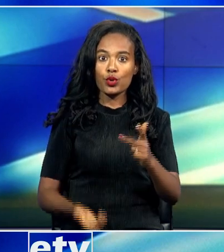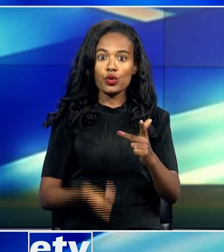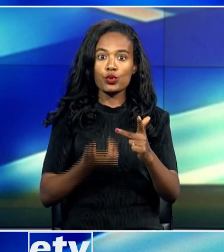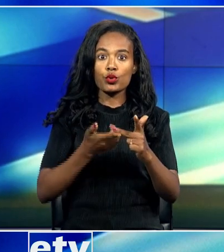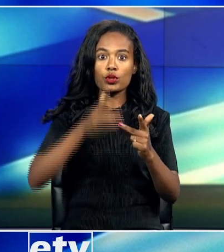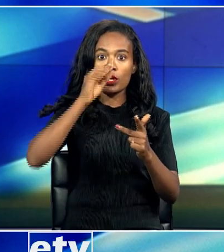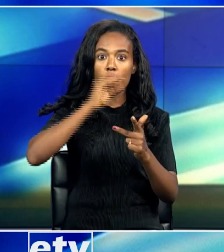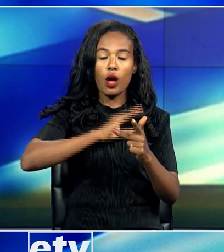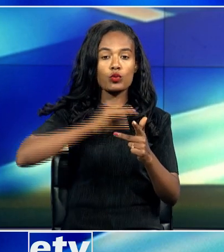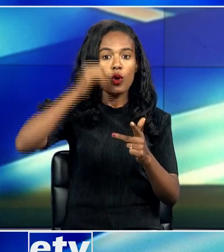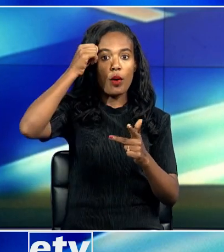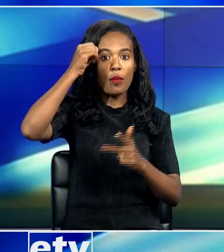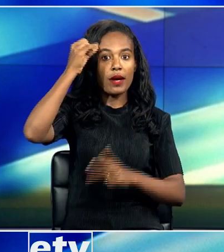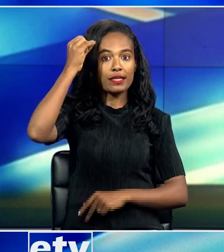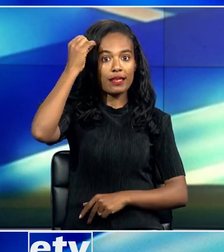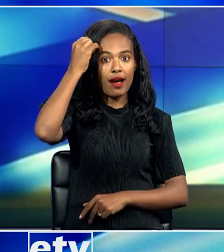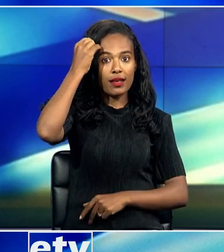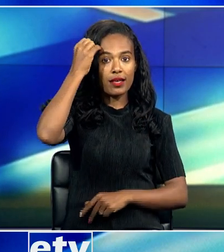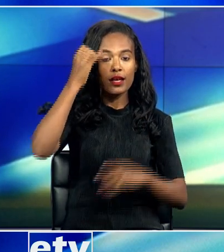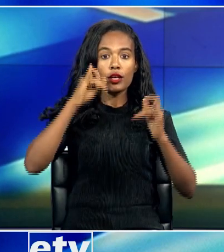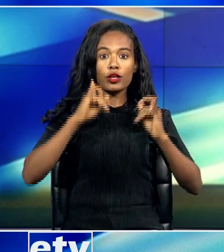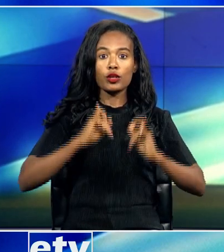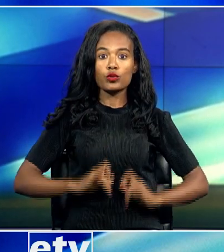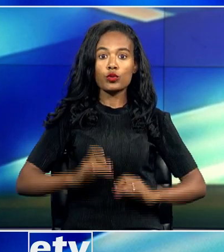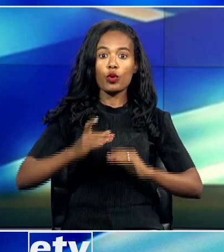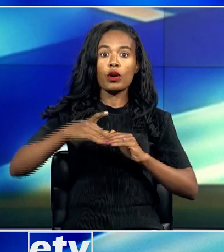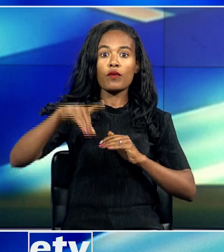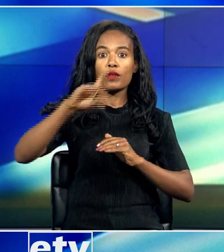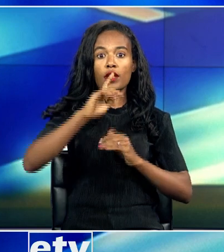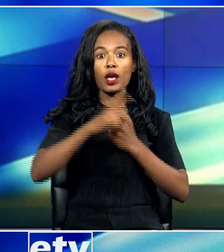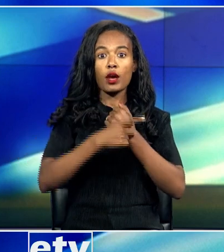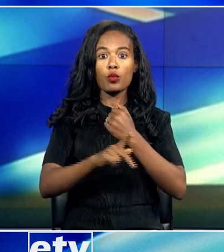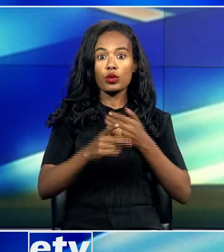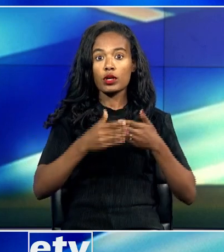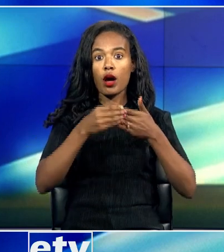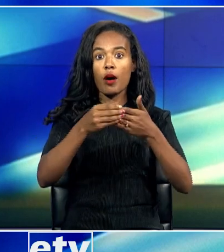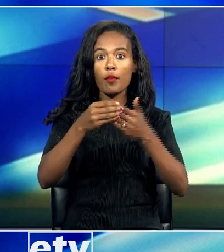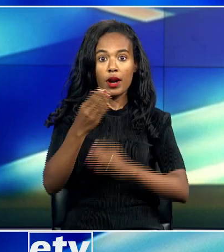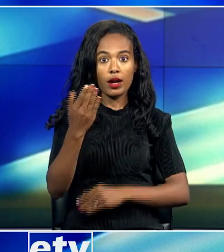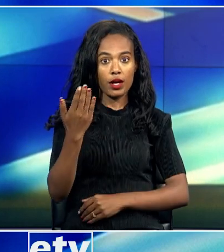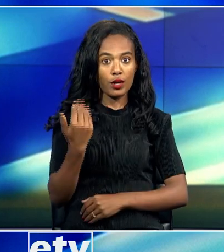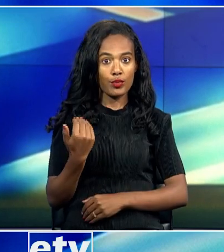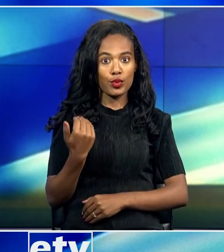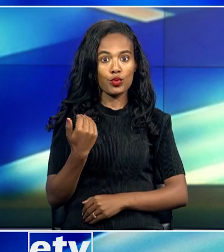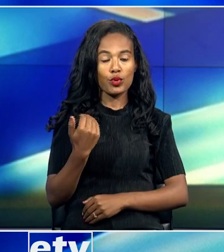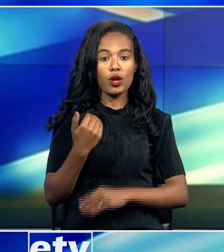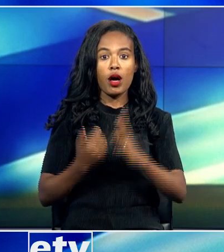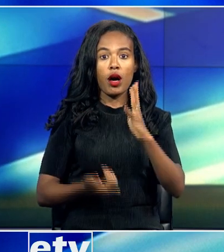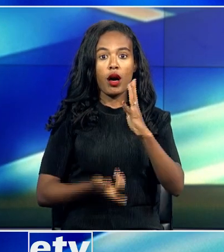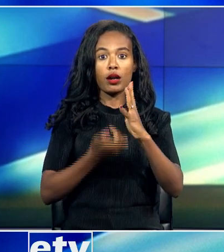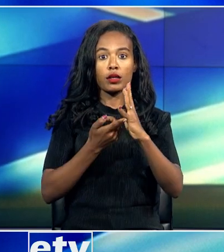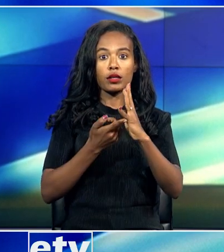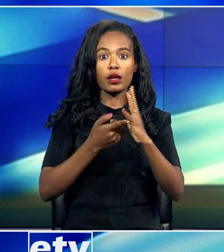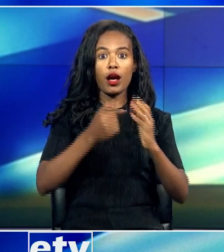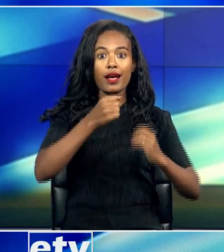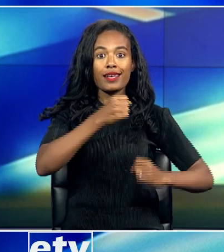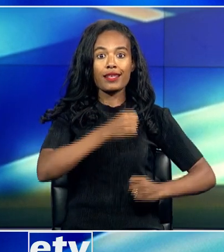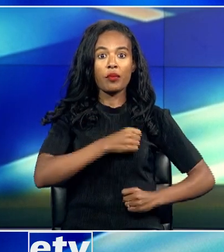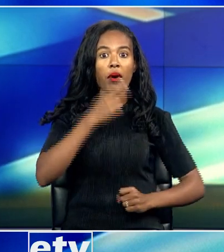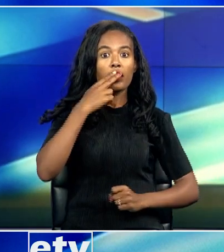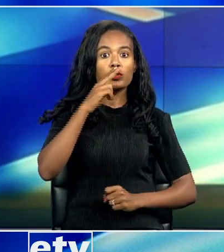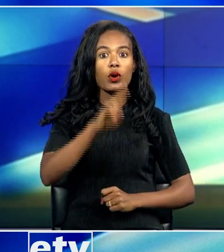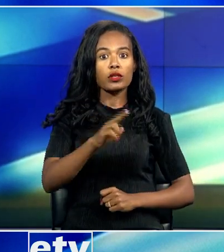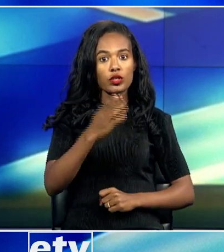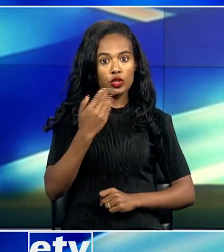ሶስተኛው አቶ አባይ ጸሐዬ የጁንታው ከፍተኛ የፖለቲካ አመራር የነበሩ። አራተኛ የጥበቃቸው አዛዥ